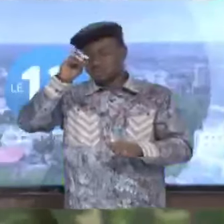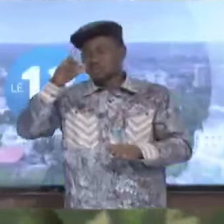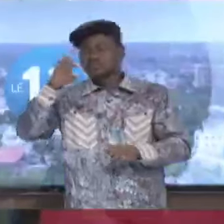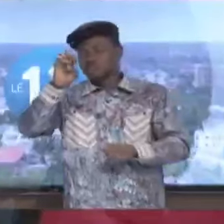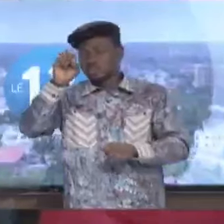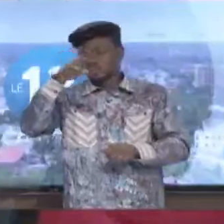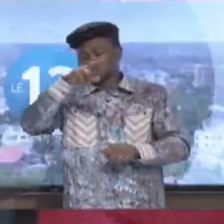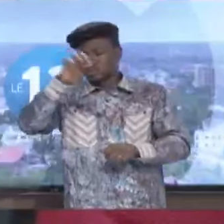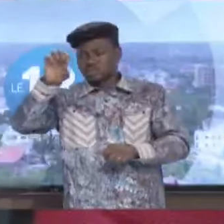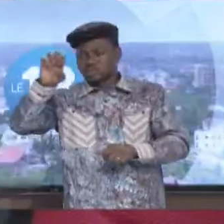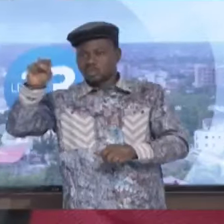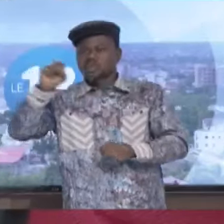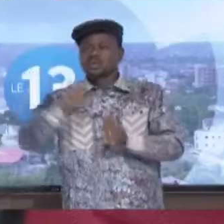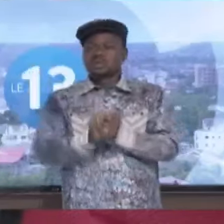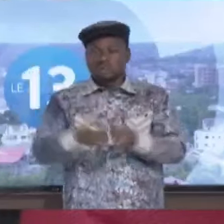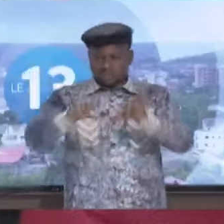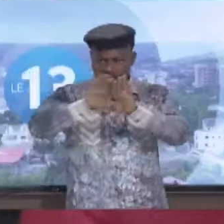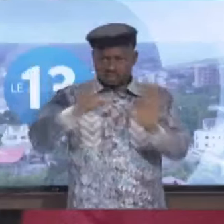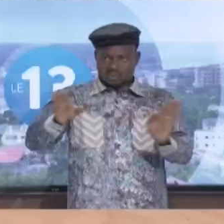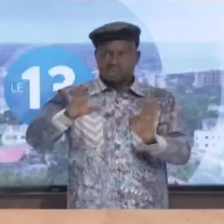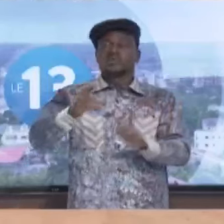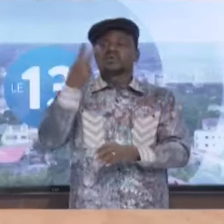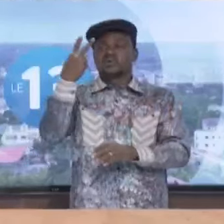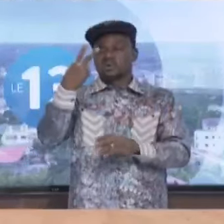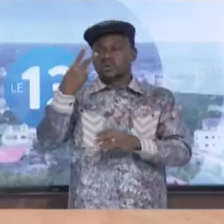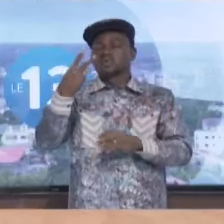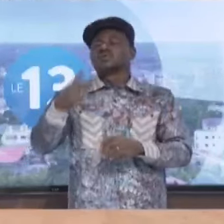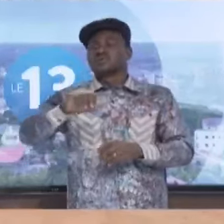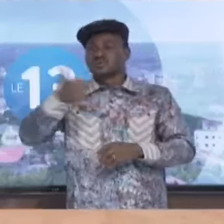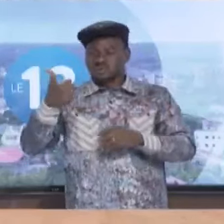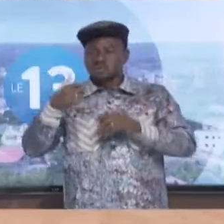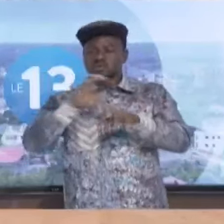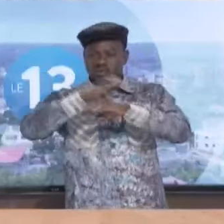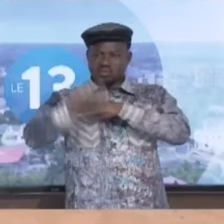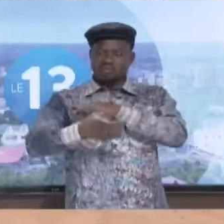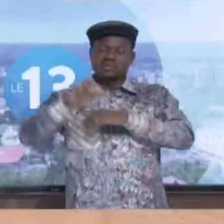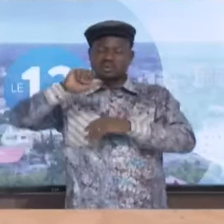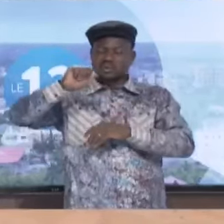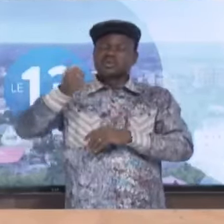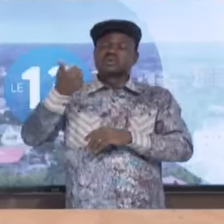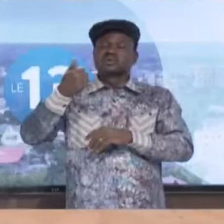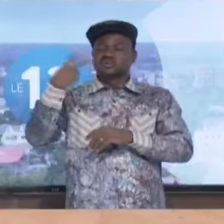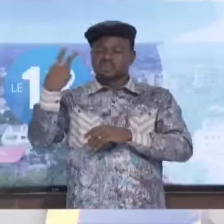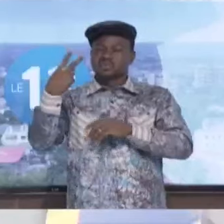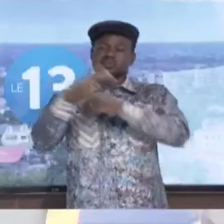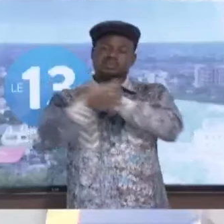réalité. Le Progress couvre deux autres pays, le Mali et le Niger.